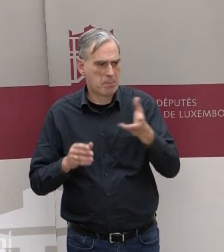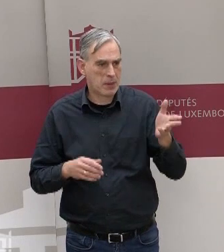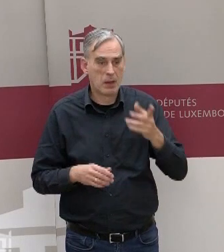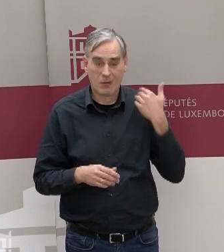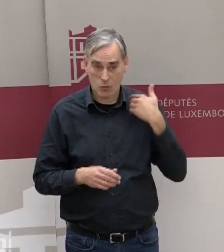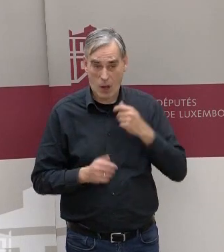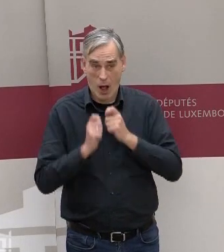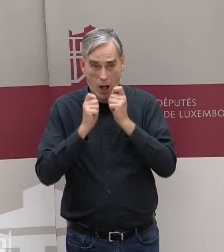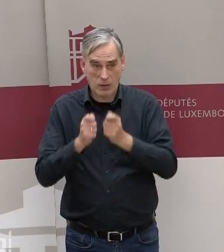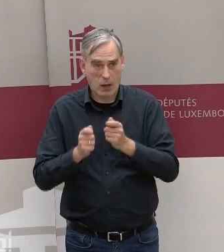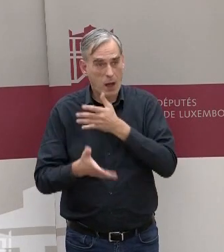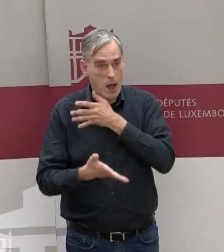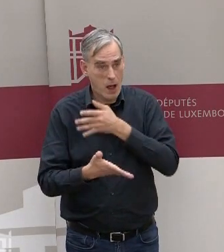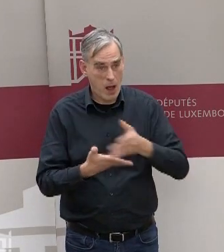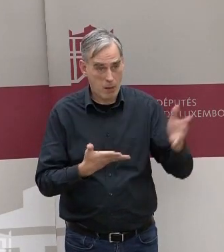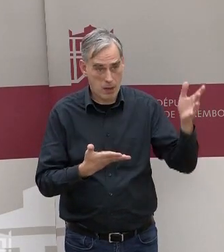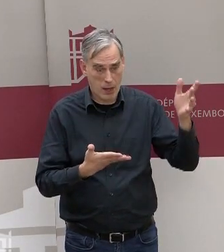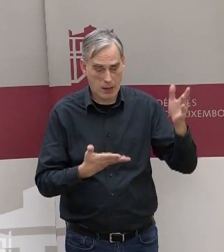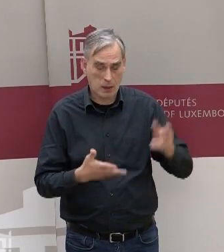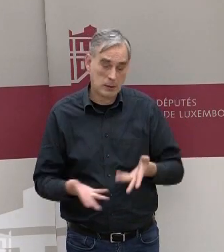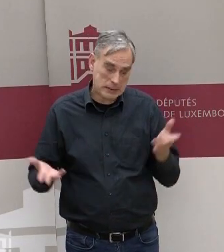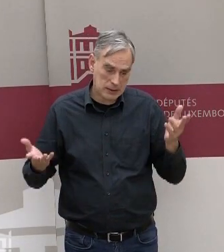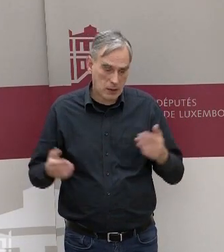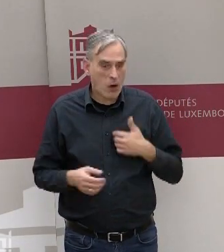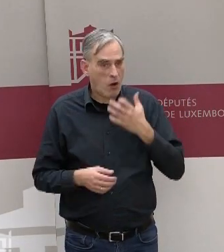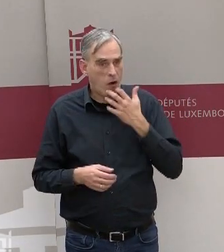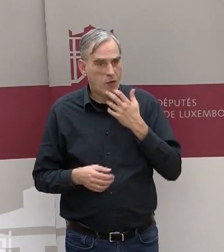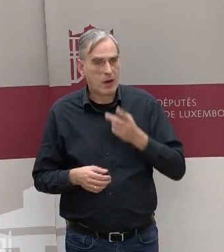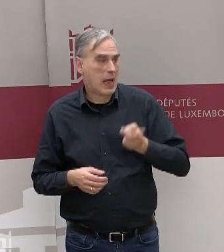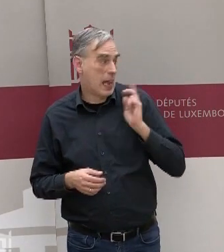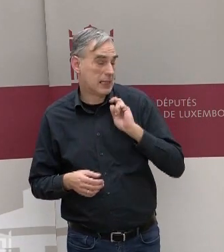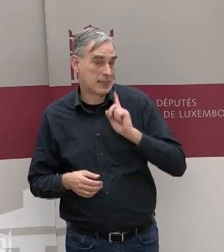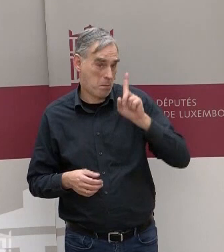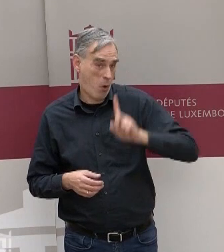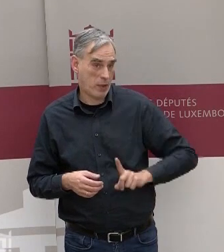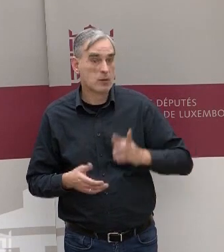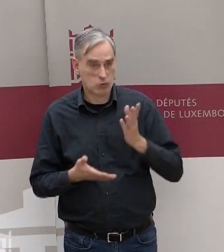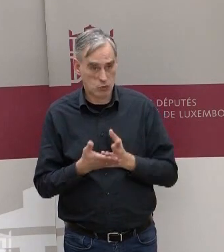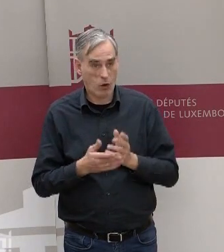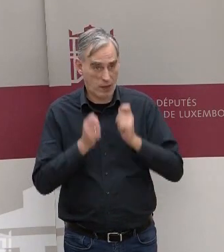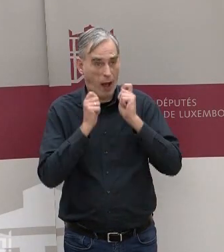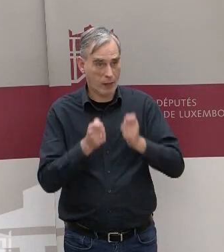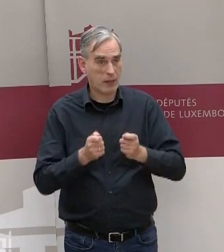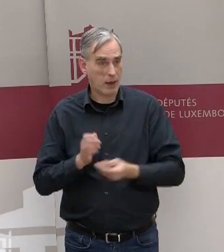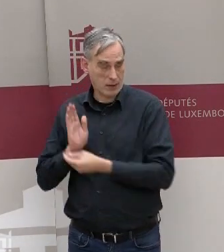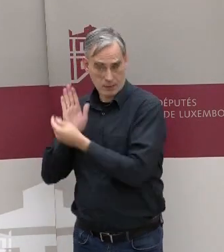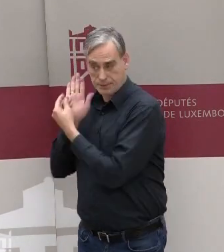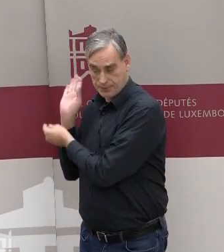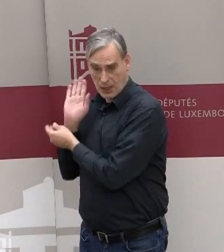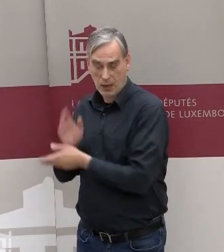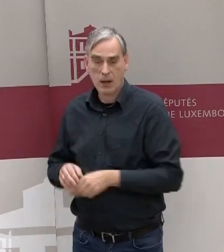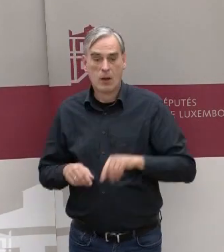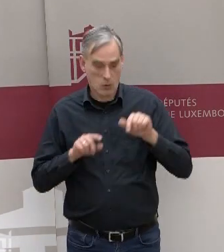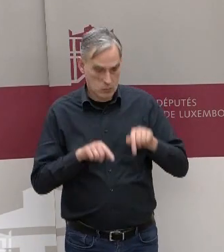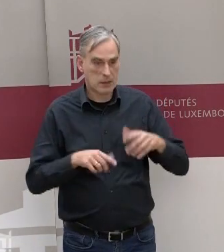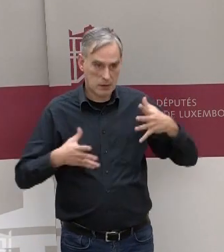Wir hoffen dann, dass die Motion, die wir letzten Monat hier oben neu zugerichtet haben, an zwischenzeitlich dann tatsächlich gepackt wird für bis an eine Kommission